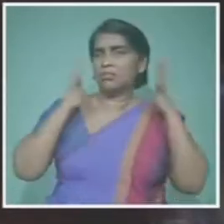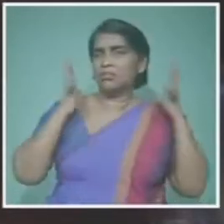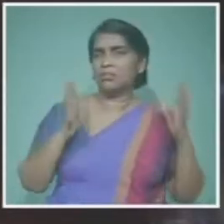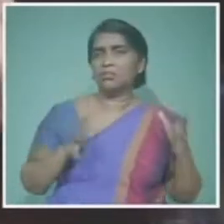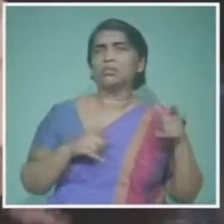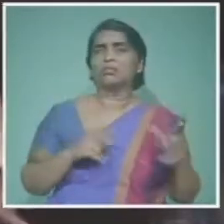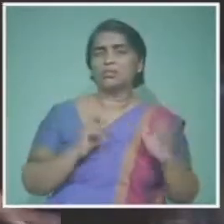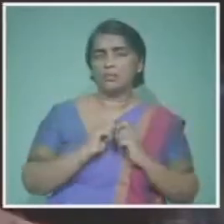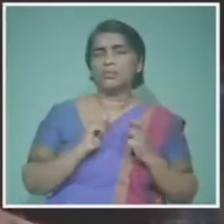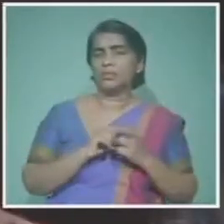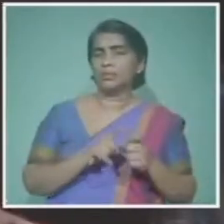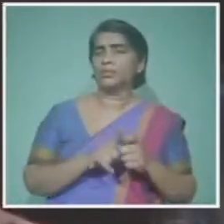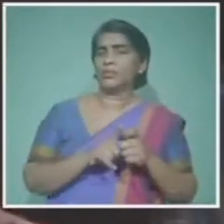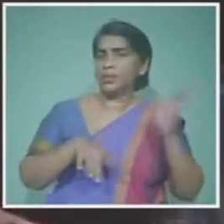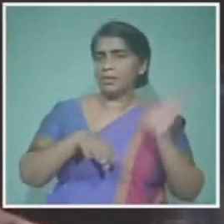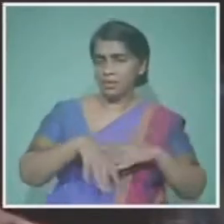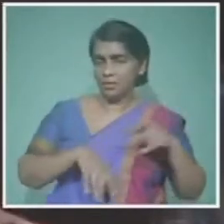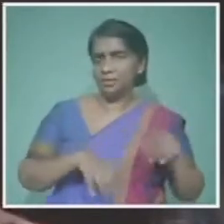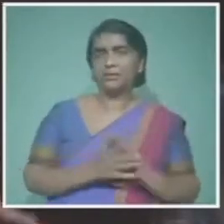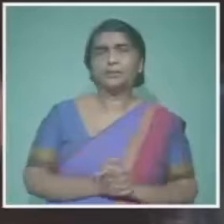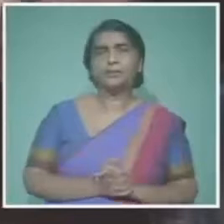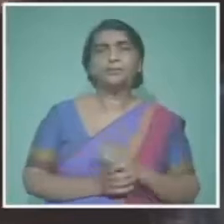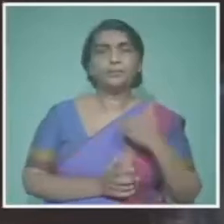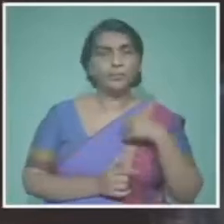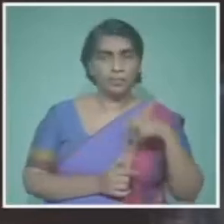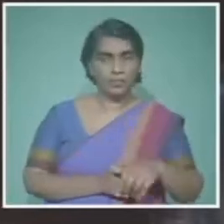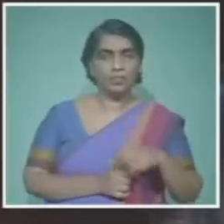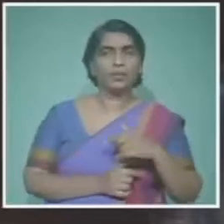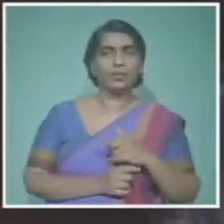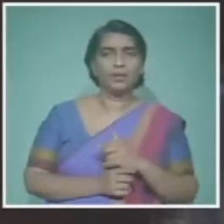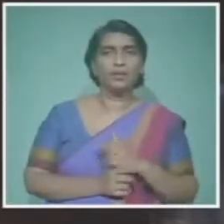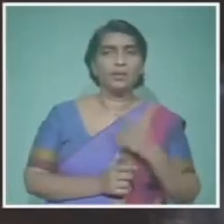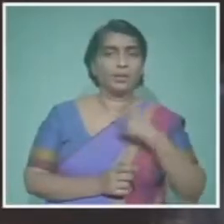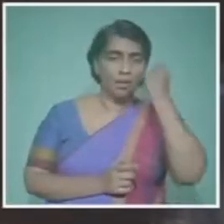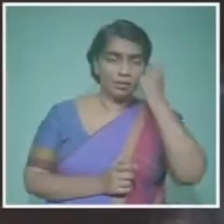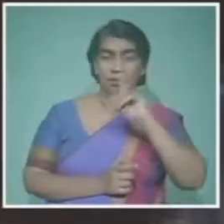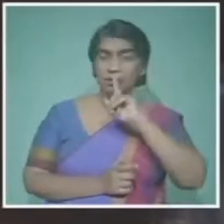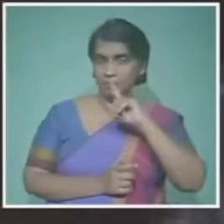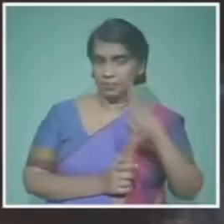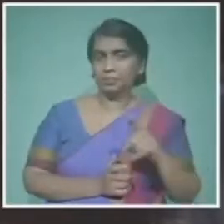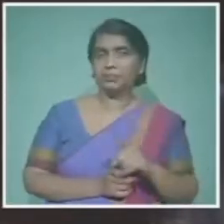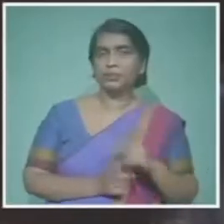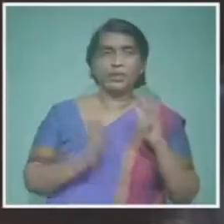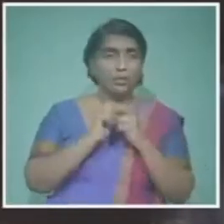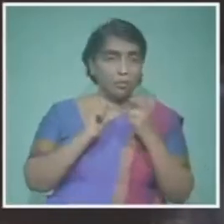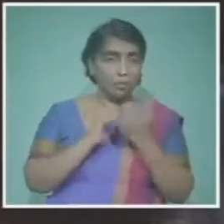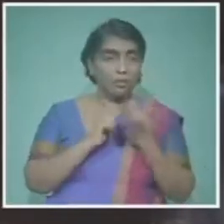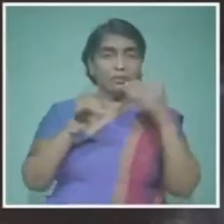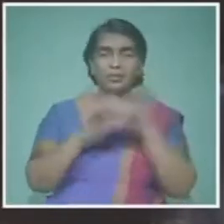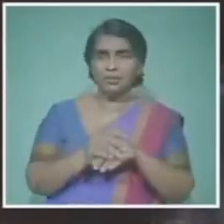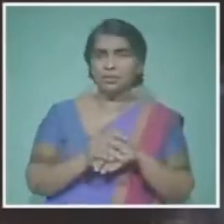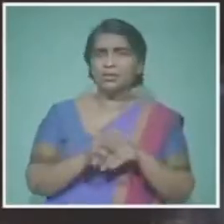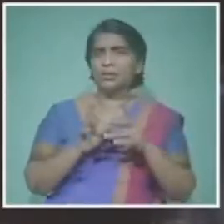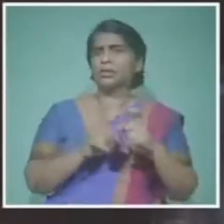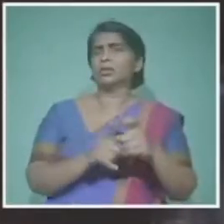මේ අර්බුදෙට මුණ දෙන්නේ. ඒ නිසා අපි දැන් මේ යෝජනාව අපි ඉදපක් කළා තියෙන කාරණාව මේ අර්බුදය තුල